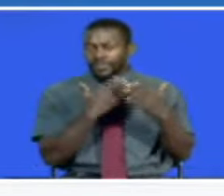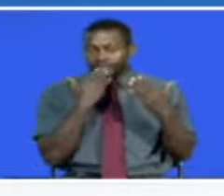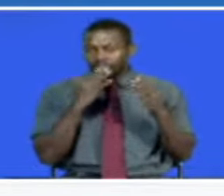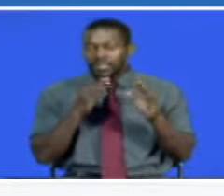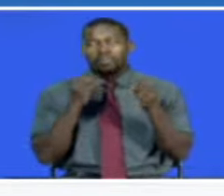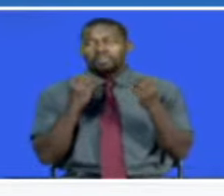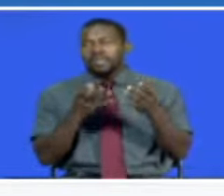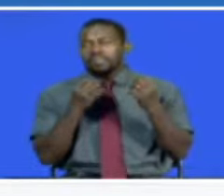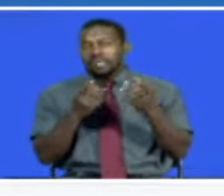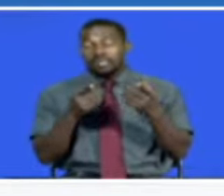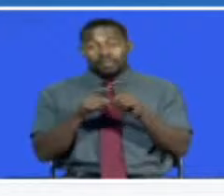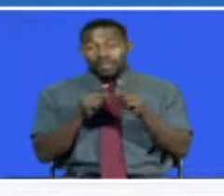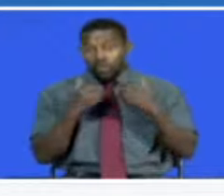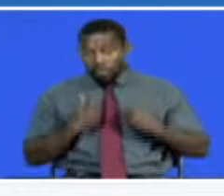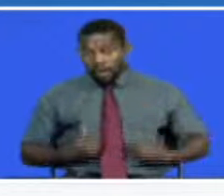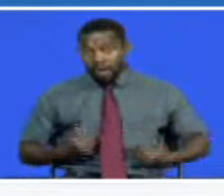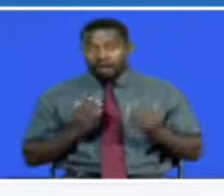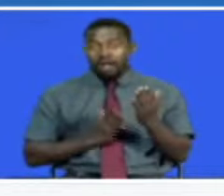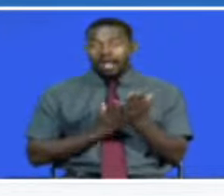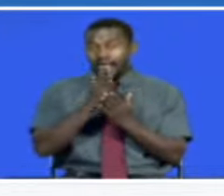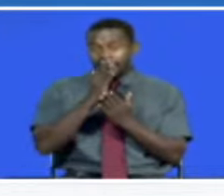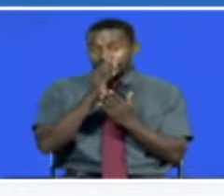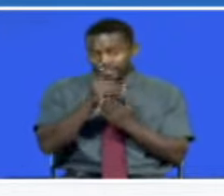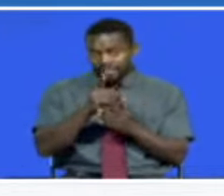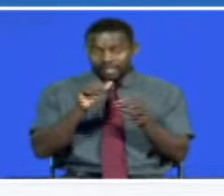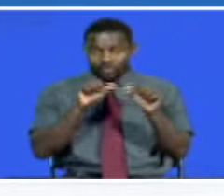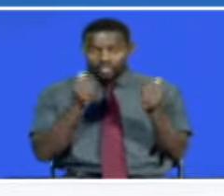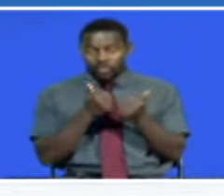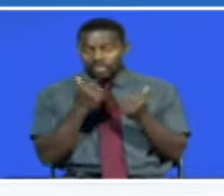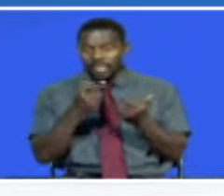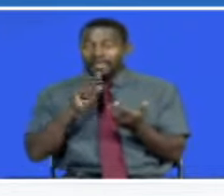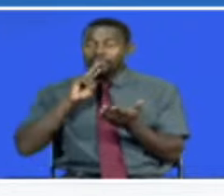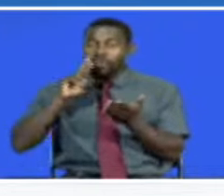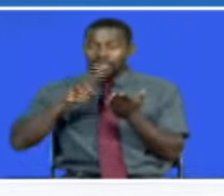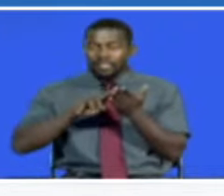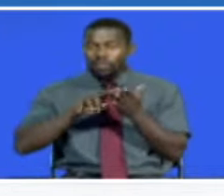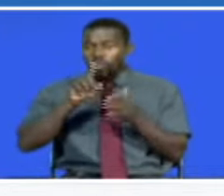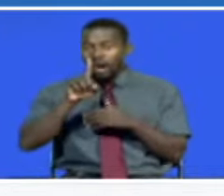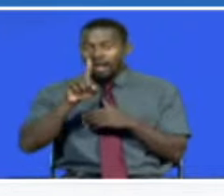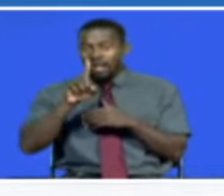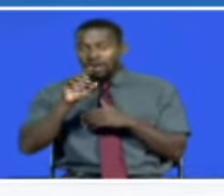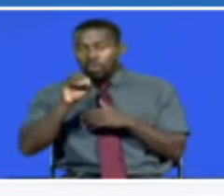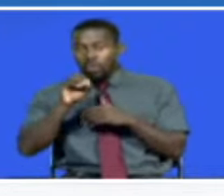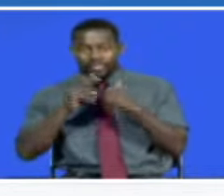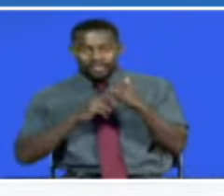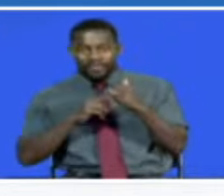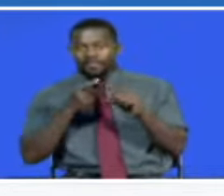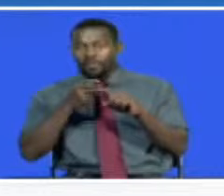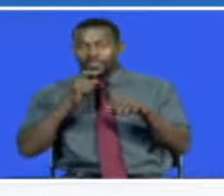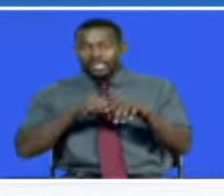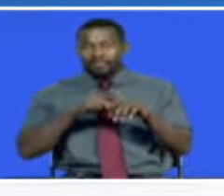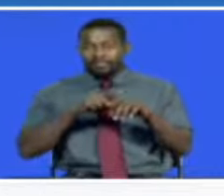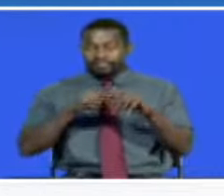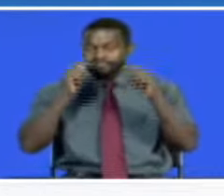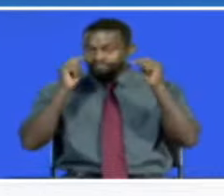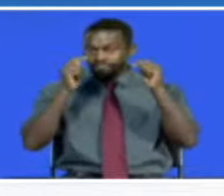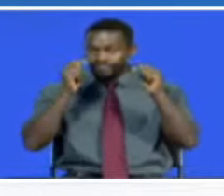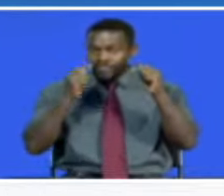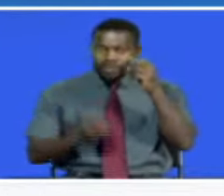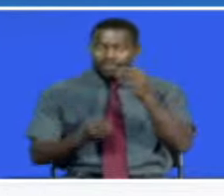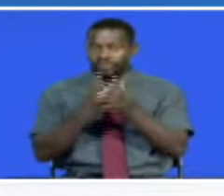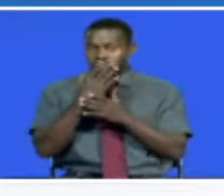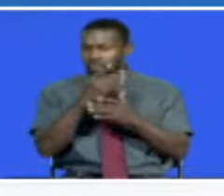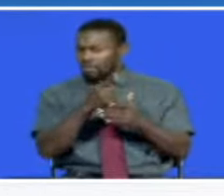kibinadamu yakiripoti zaidi ya visa 107 tangu kuanza kwa maandamano ya Gen Z. Hii imeleta hofu